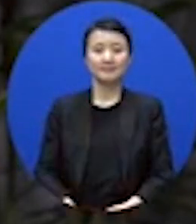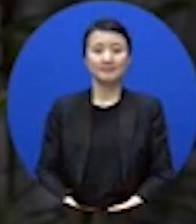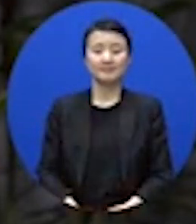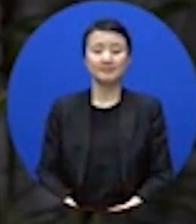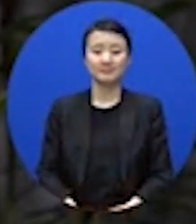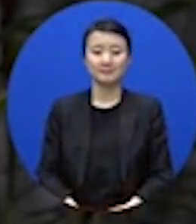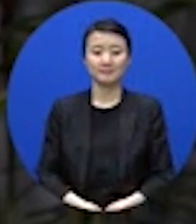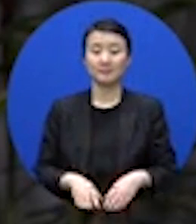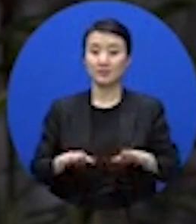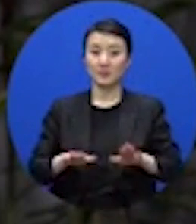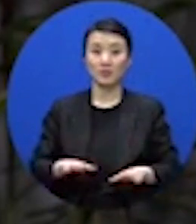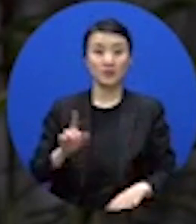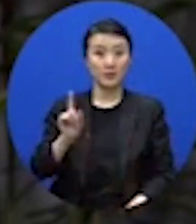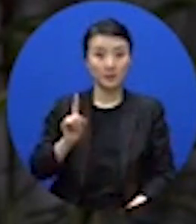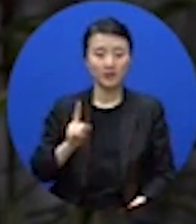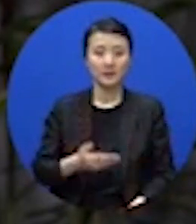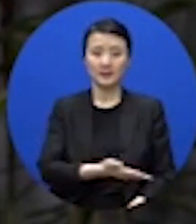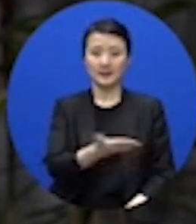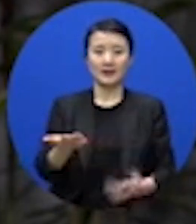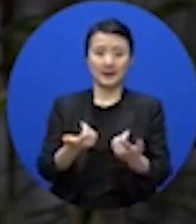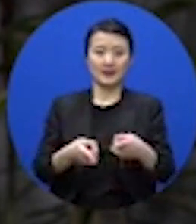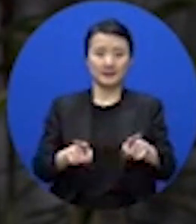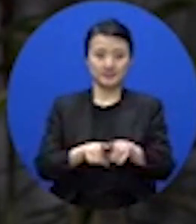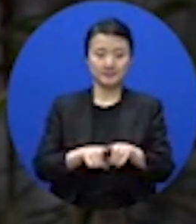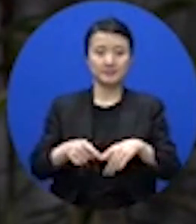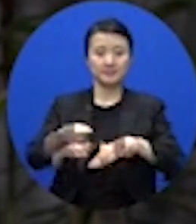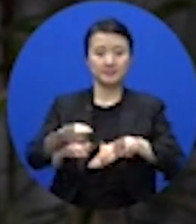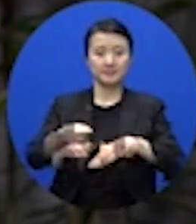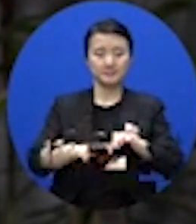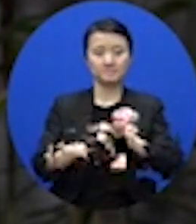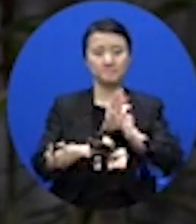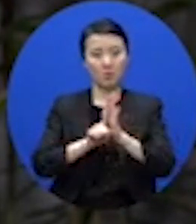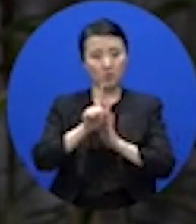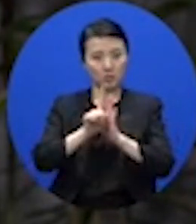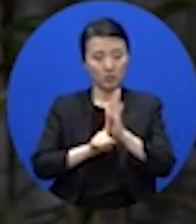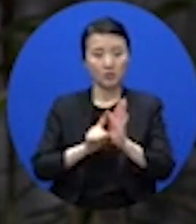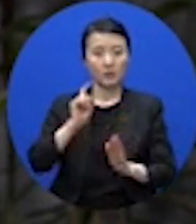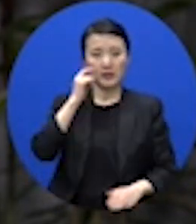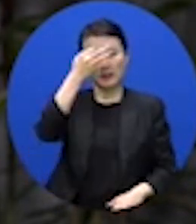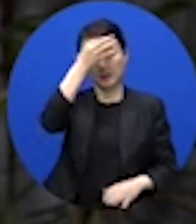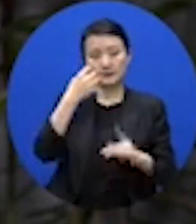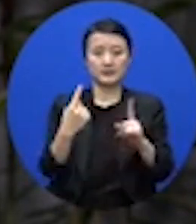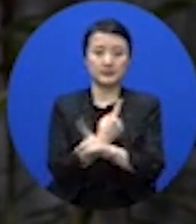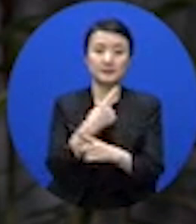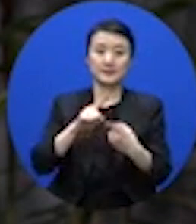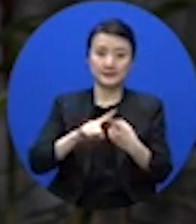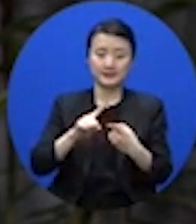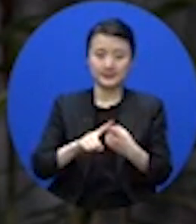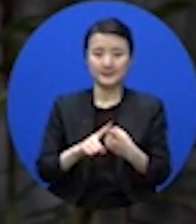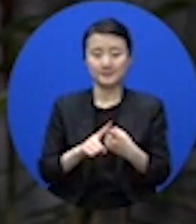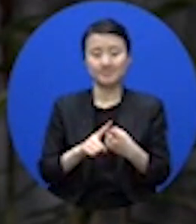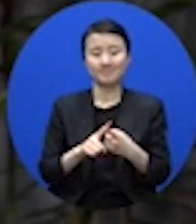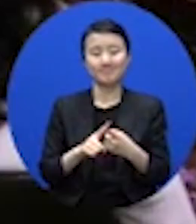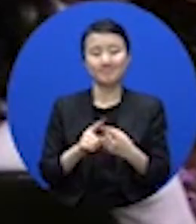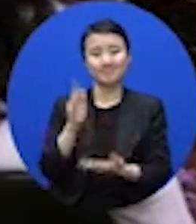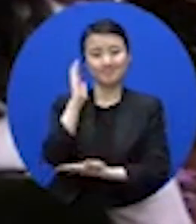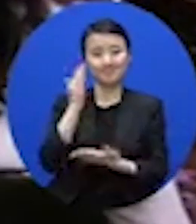네, 오늘은 여러분들과 함께 마음의 온도와 예술에 대해서 함께 나누고자